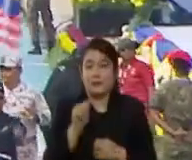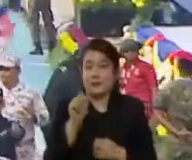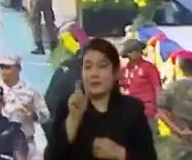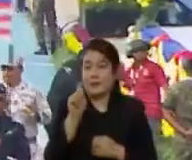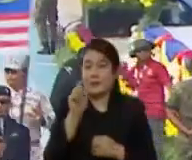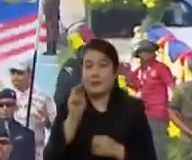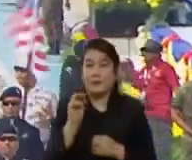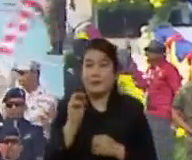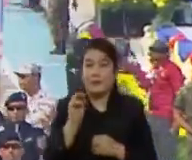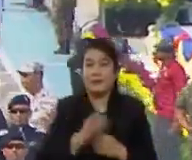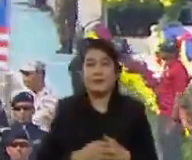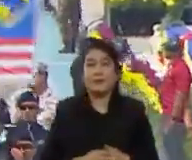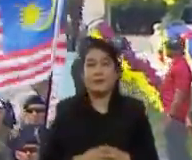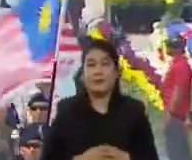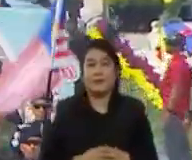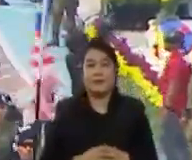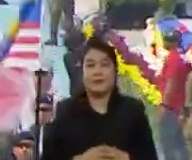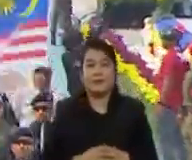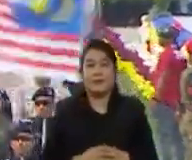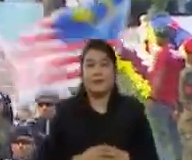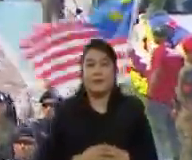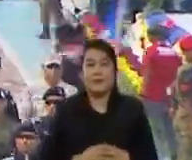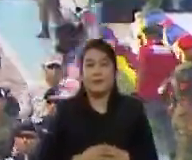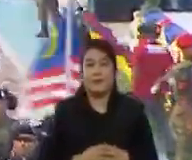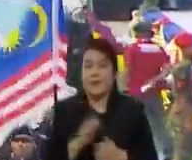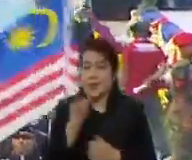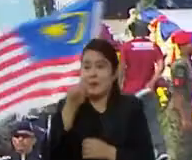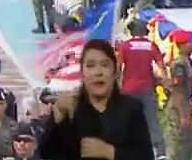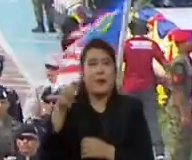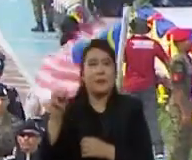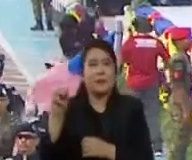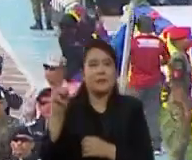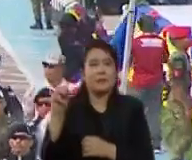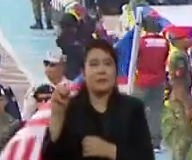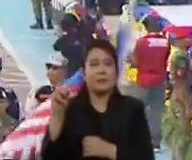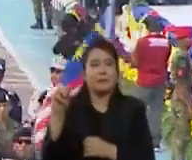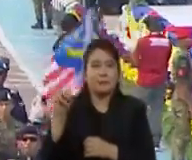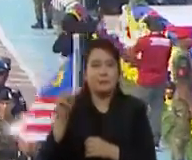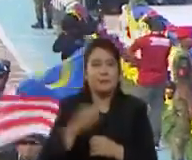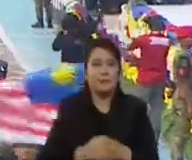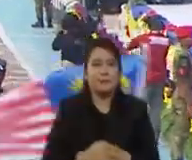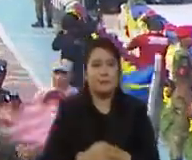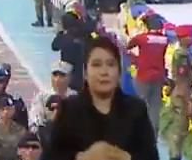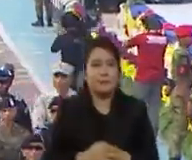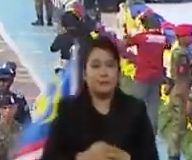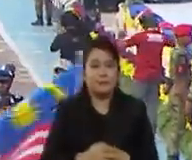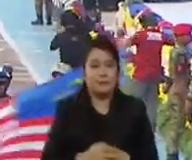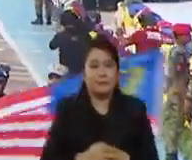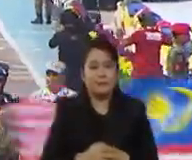Awam Malaysia. Aset Angkatan Pertahanan Awam Malaysia terdiri daripada